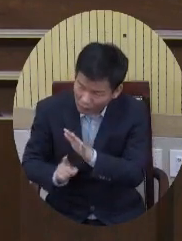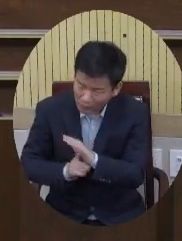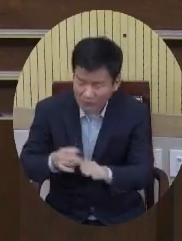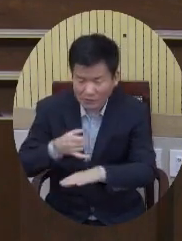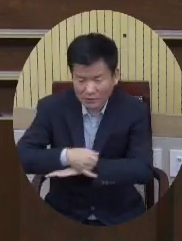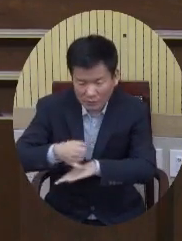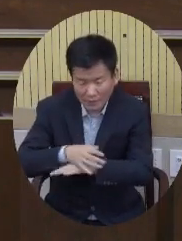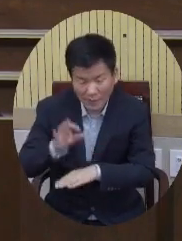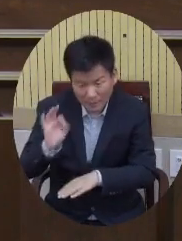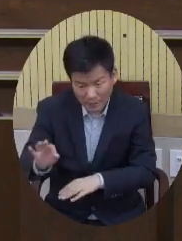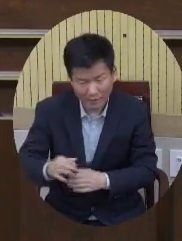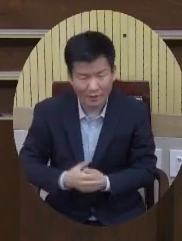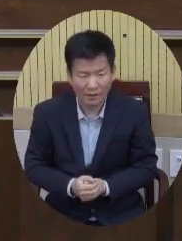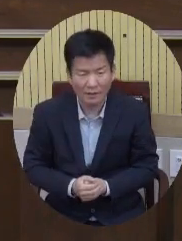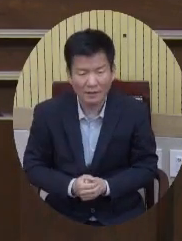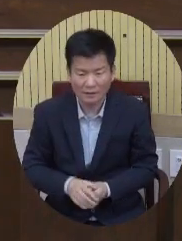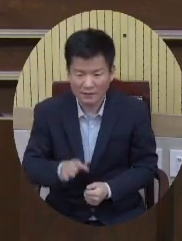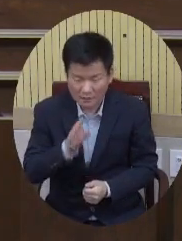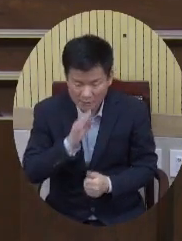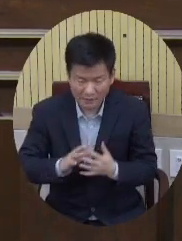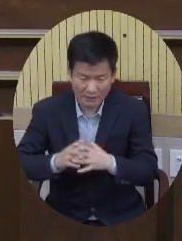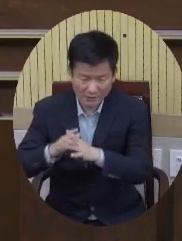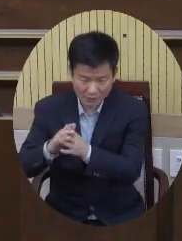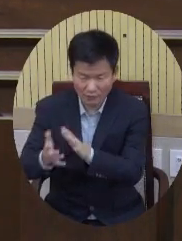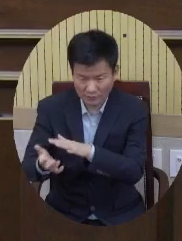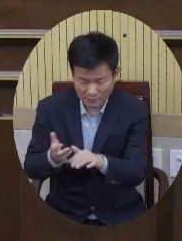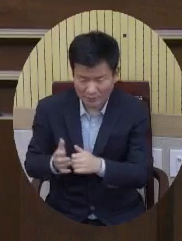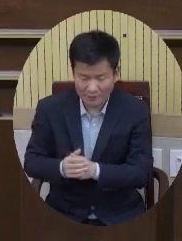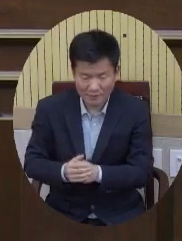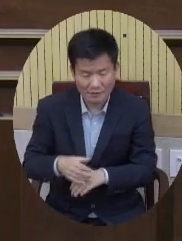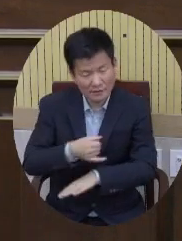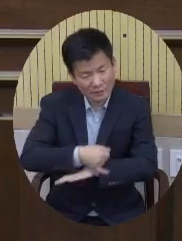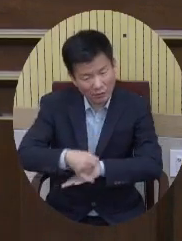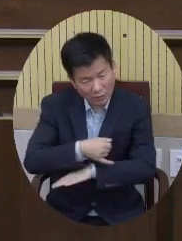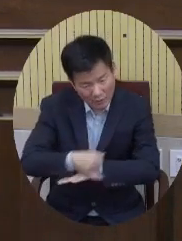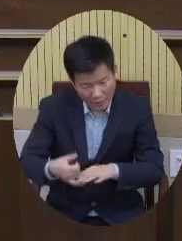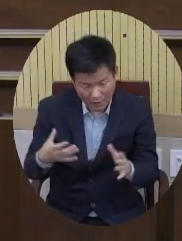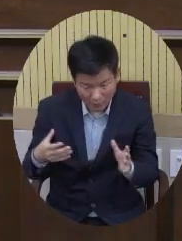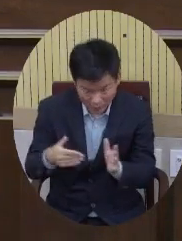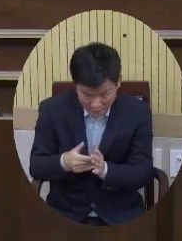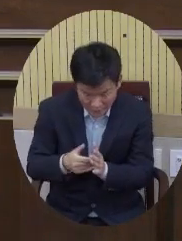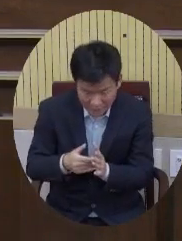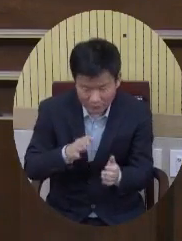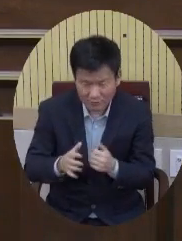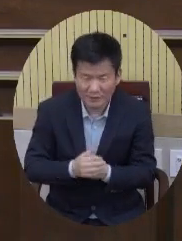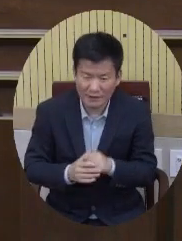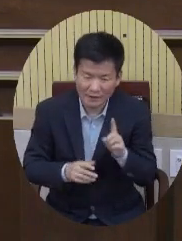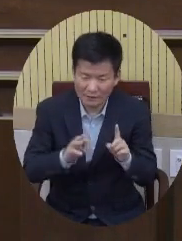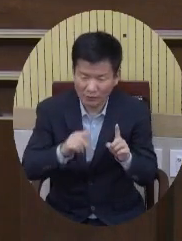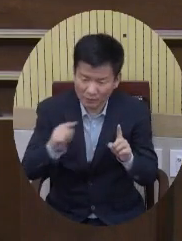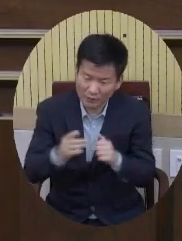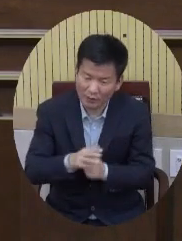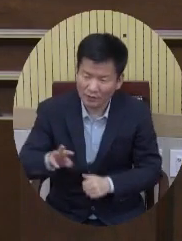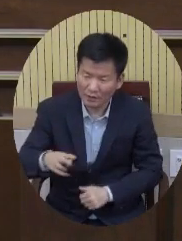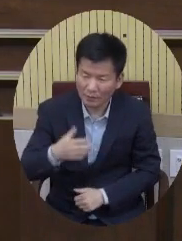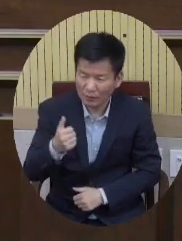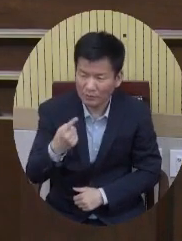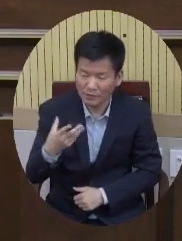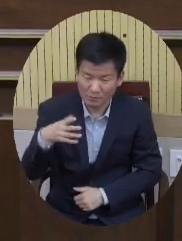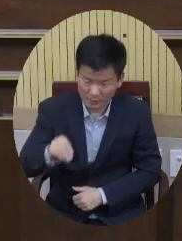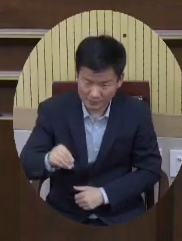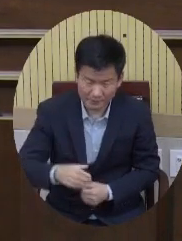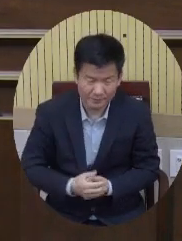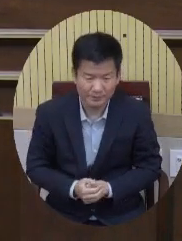설계 건축비는 실제 시공을 앞둔 실시설계 완료 단가로 일제곱미터당 351만원으로